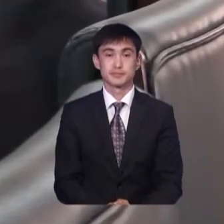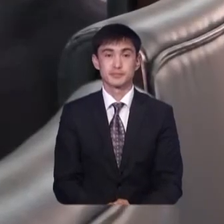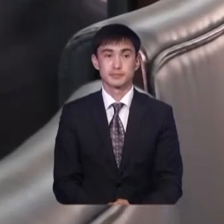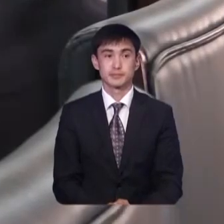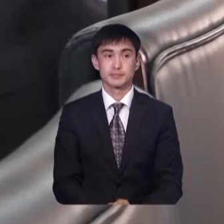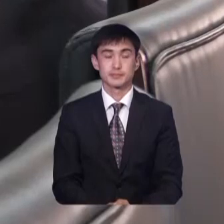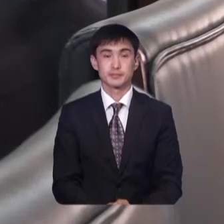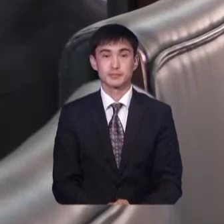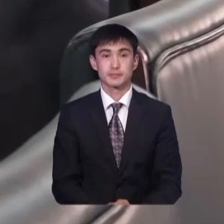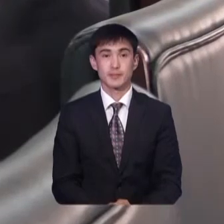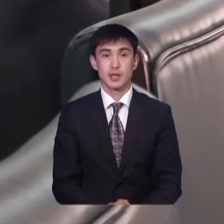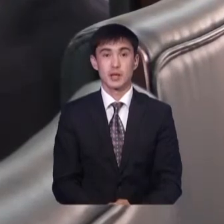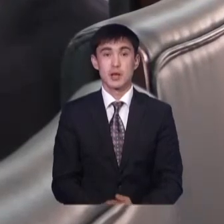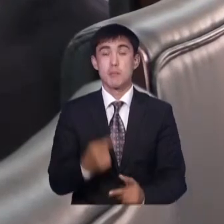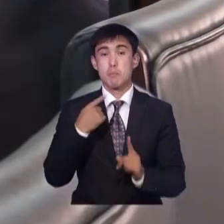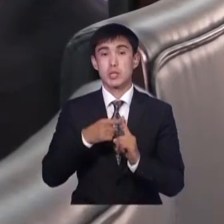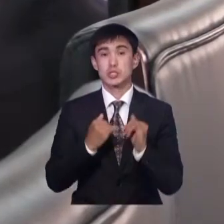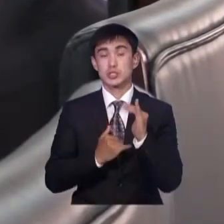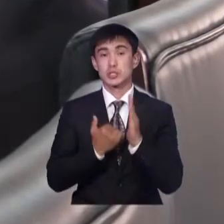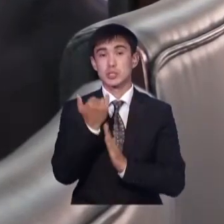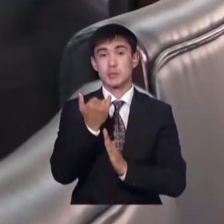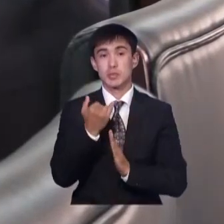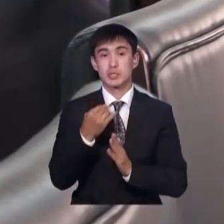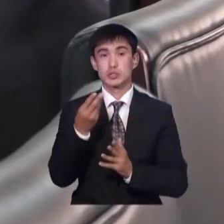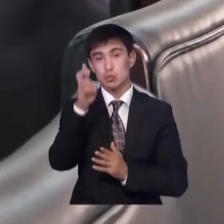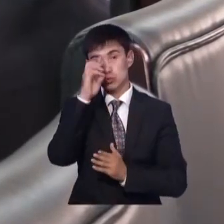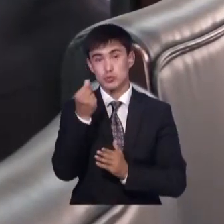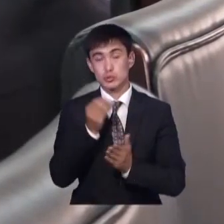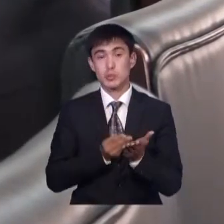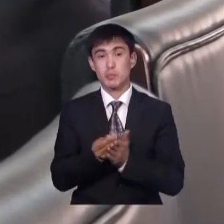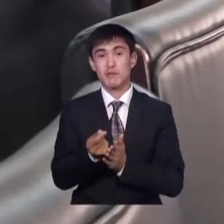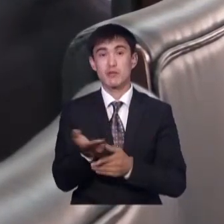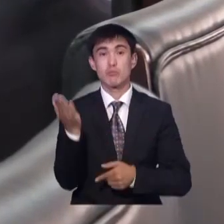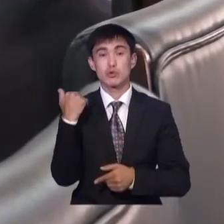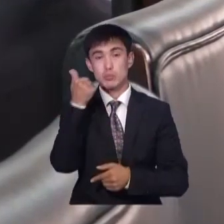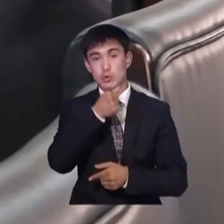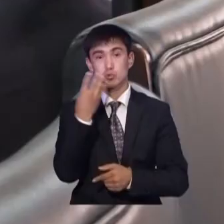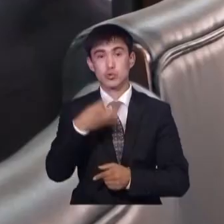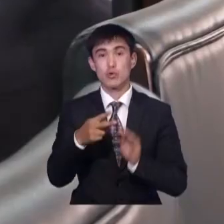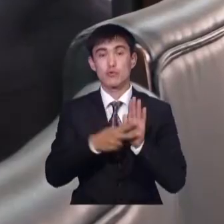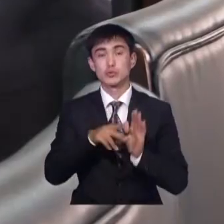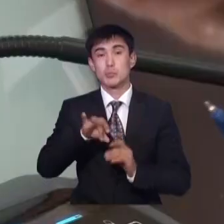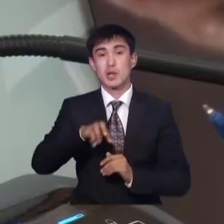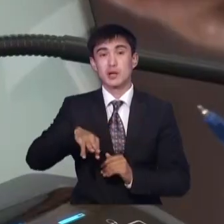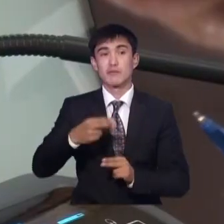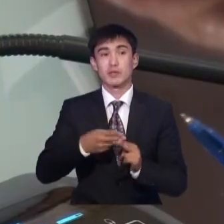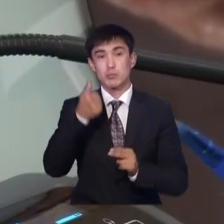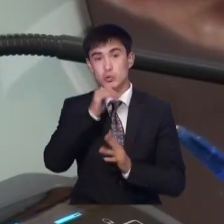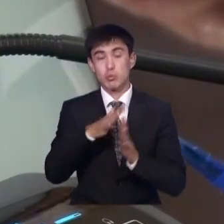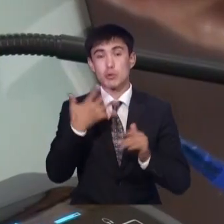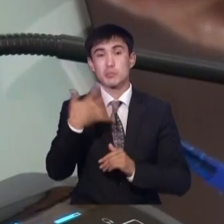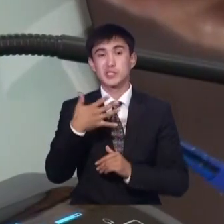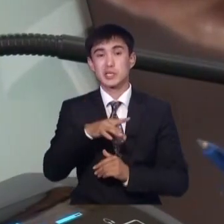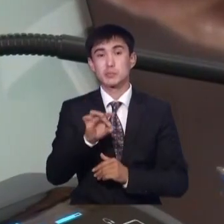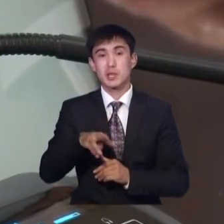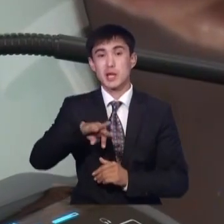динамиковар. Заметна положительная динамика. Из бюджета были направлены в прошлом году 48 миллиардов, в этом году более